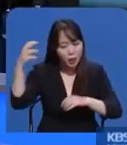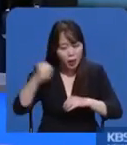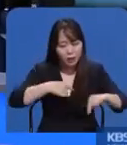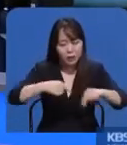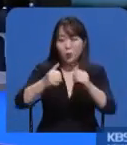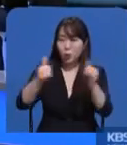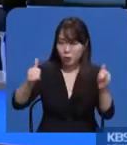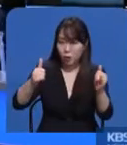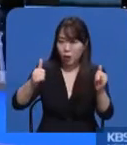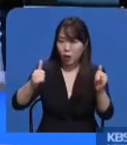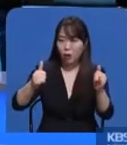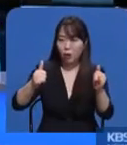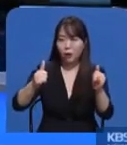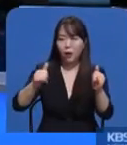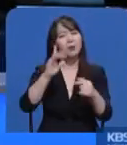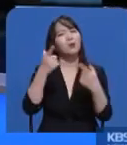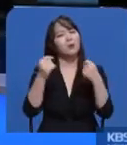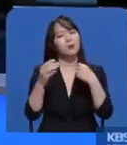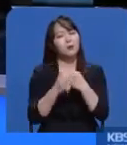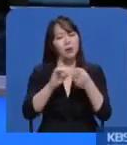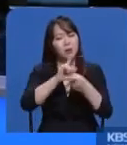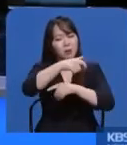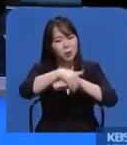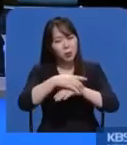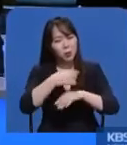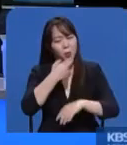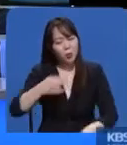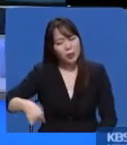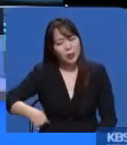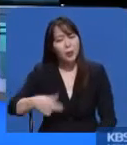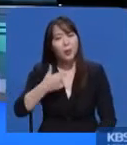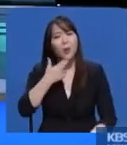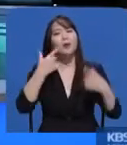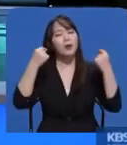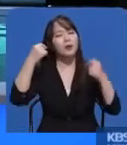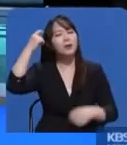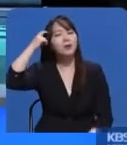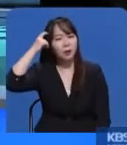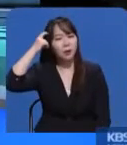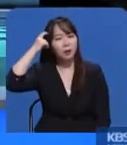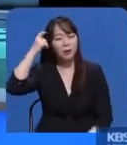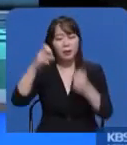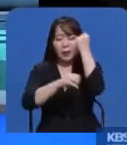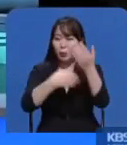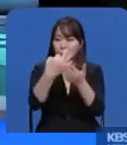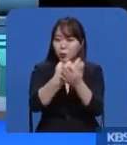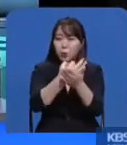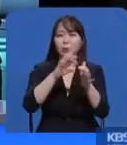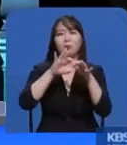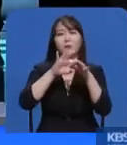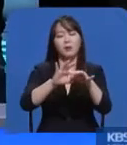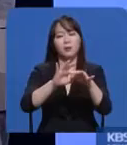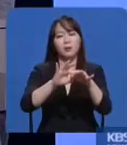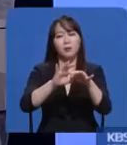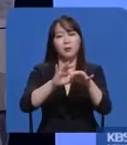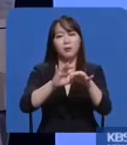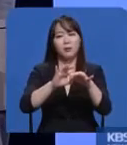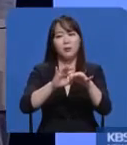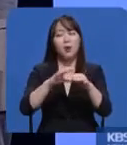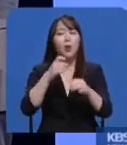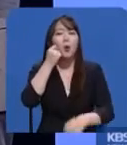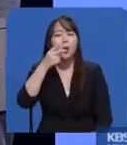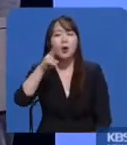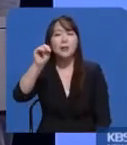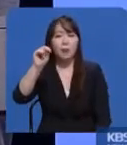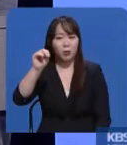태도가 아니라서 이거는 대책도 없고 양심도 없는 거 아니냐 이런 생각입니다. 기본소득 관련해서요. 월